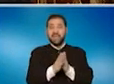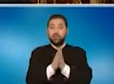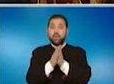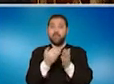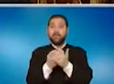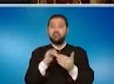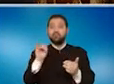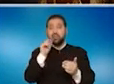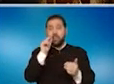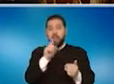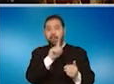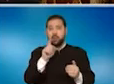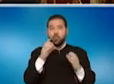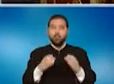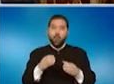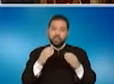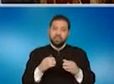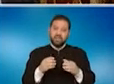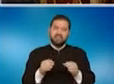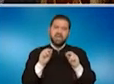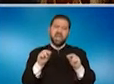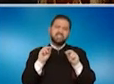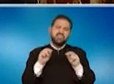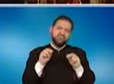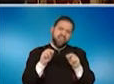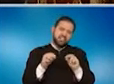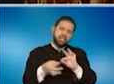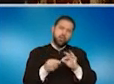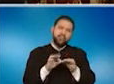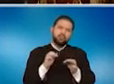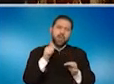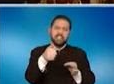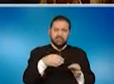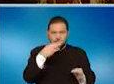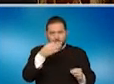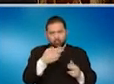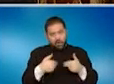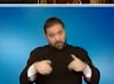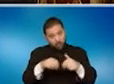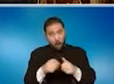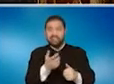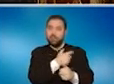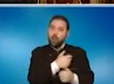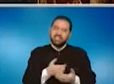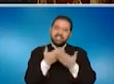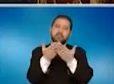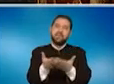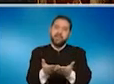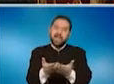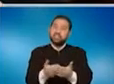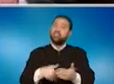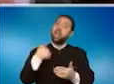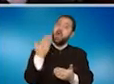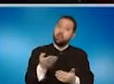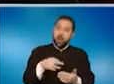De ce? Zice mai departe, ca să învețe pe ei Dumnezeu cuvântul adevărului, așa, să poată să-l primească,